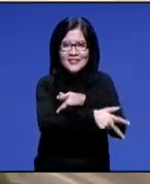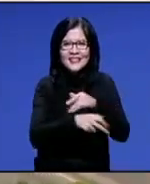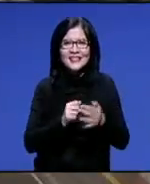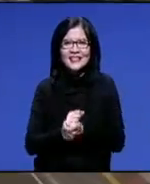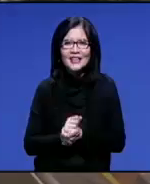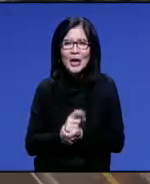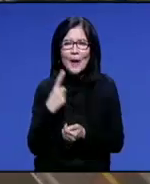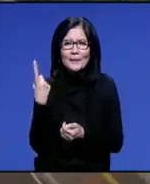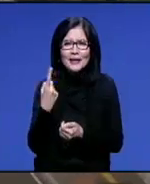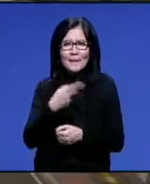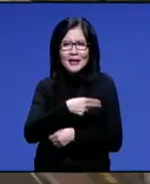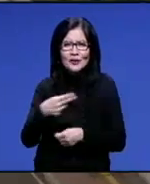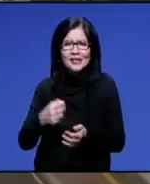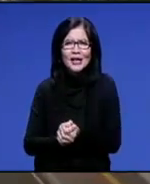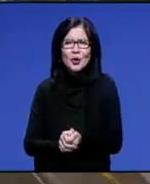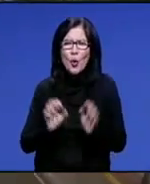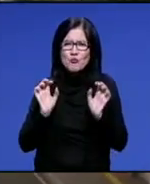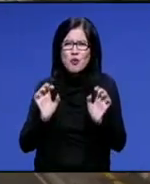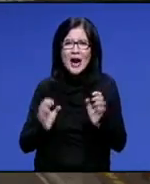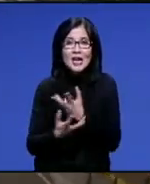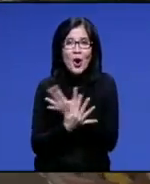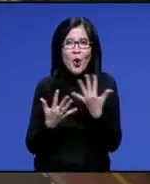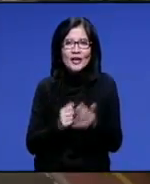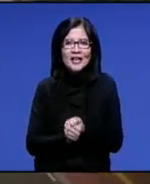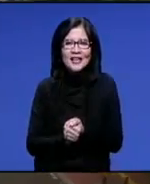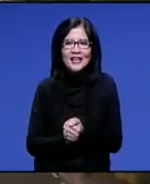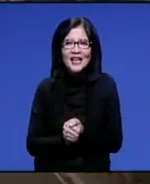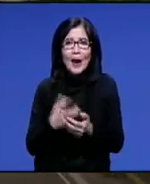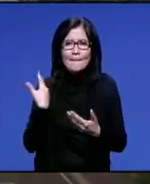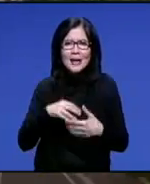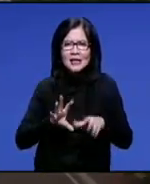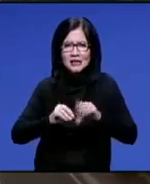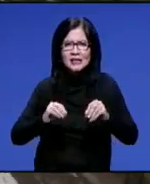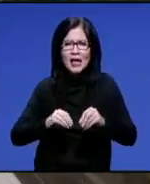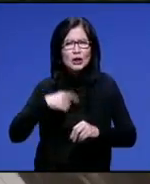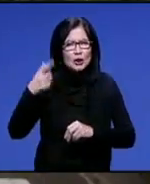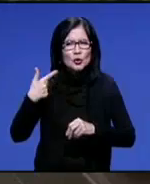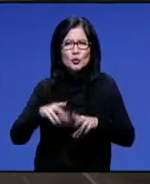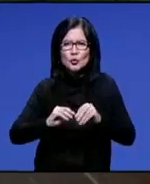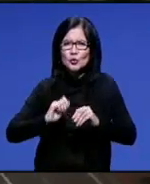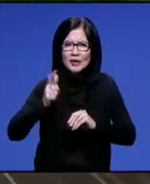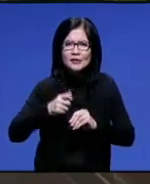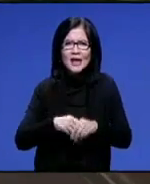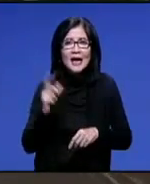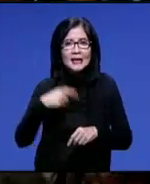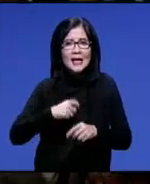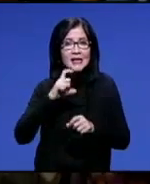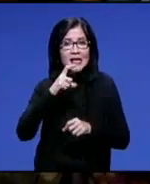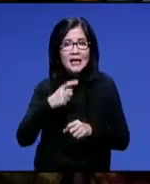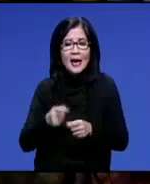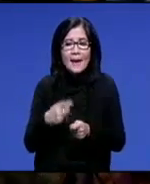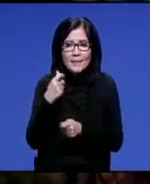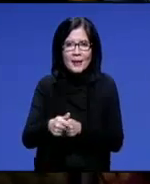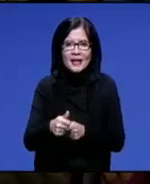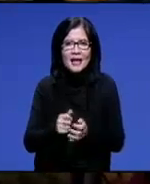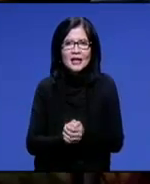MRT pertama di Indonesia cukup tinggi. Sejumlah pekerjaan dan penyempurnaan terus dilakukan. Dari segi pembayaran, PT MRT Jakarta